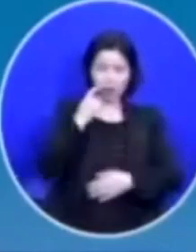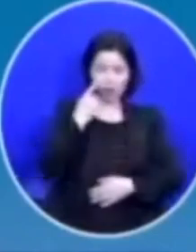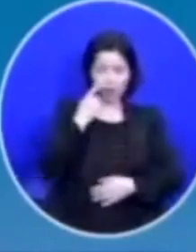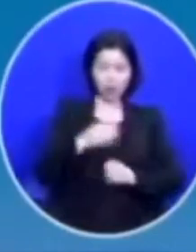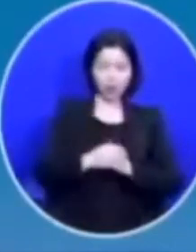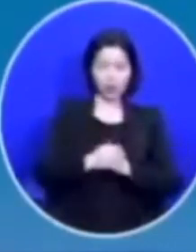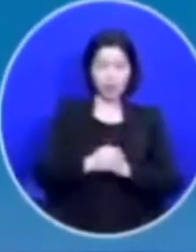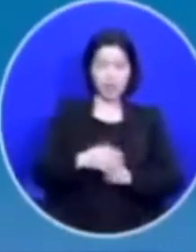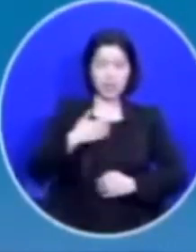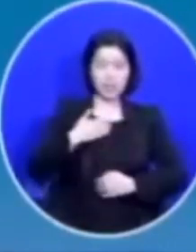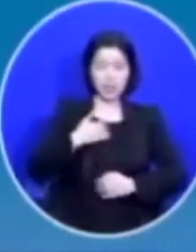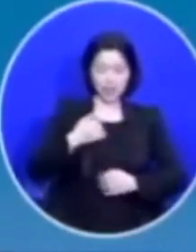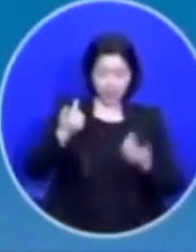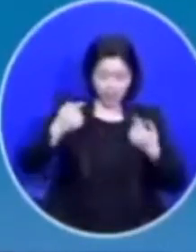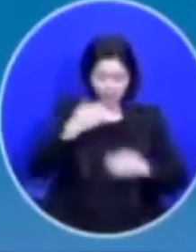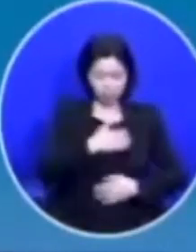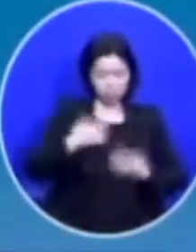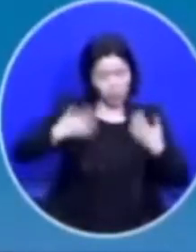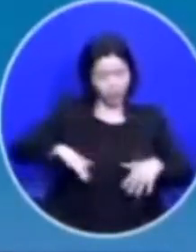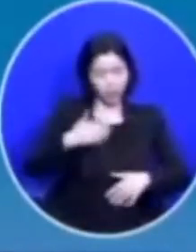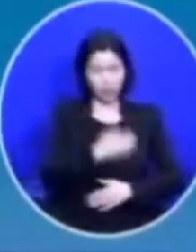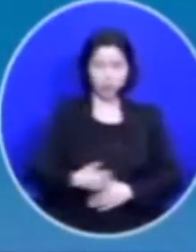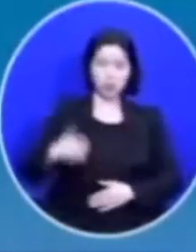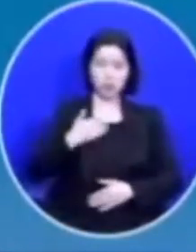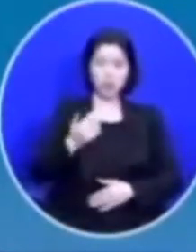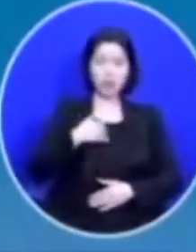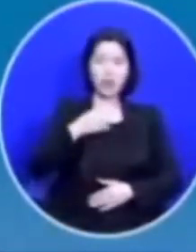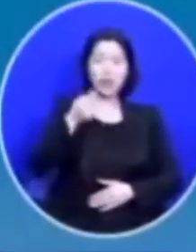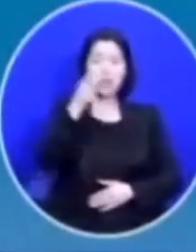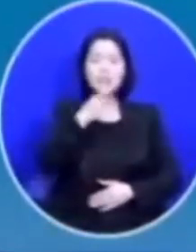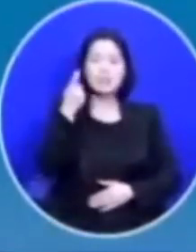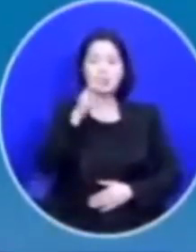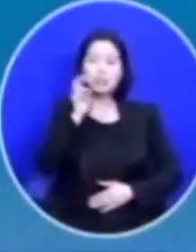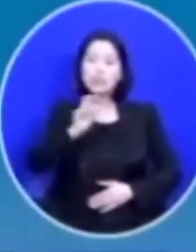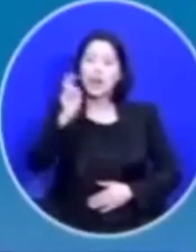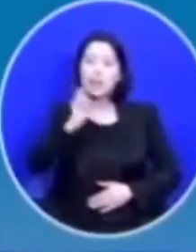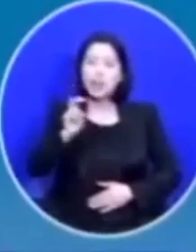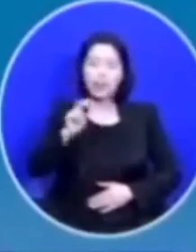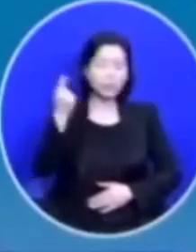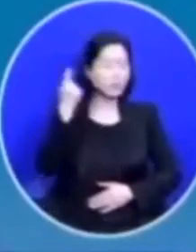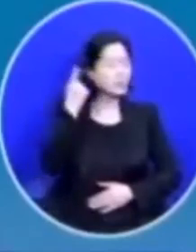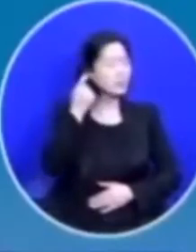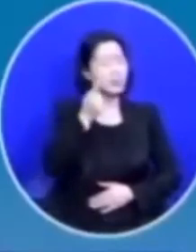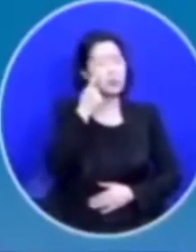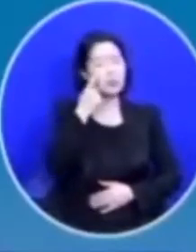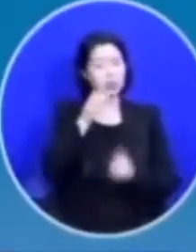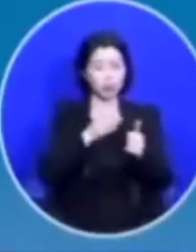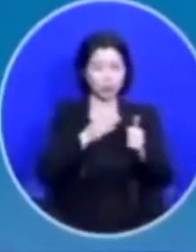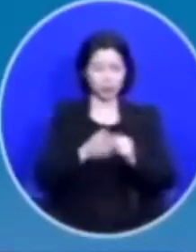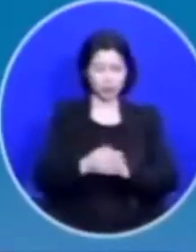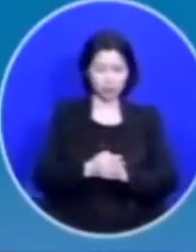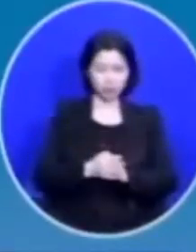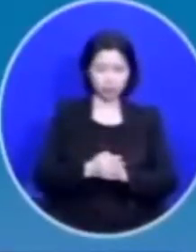자기의 연약한 육신과 그리고 자기 입에서 나오는 찬양을 한번 들어 보시라